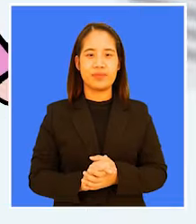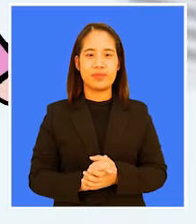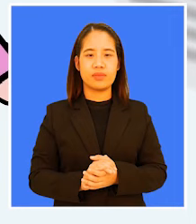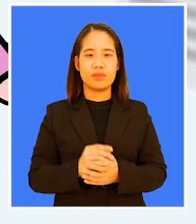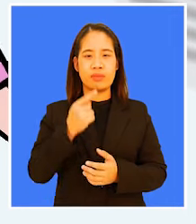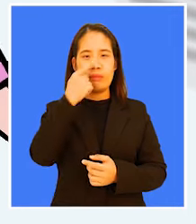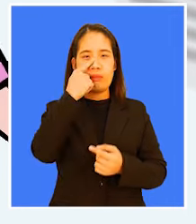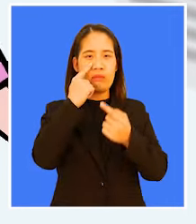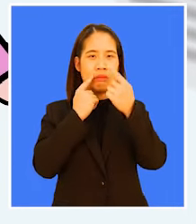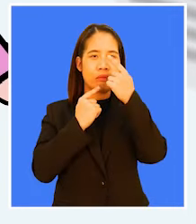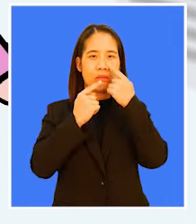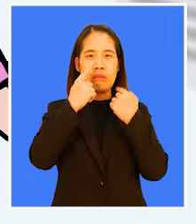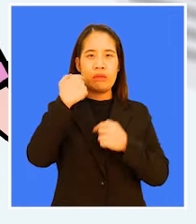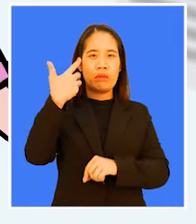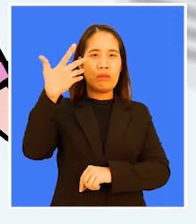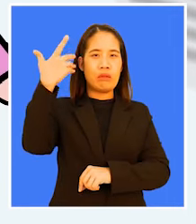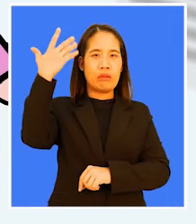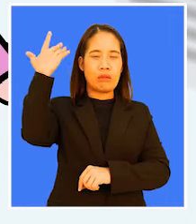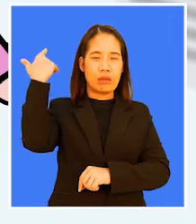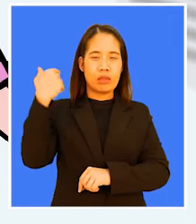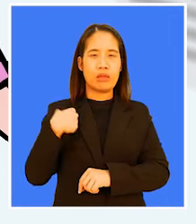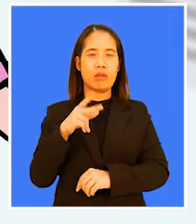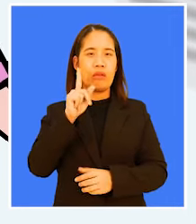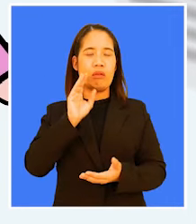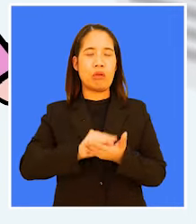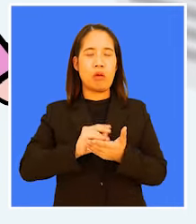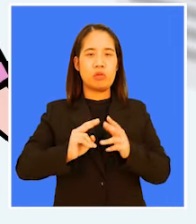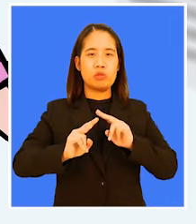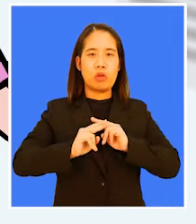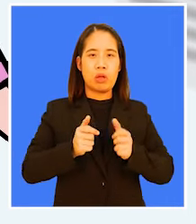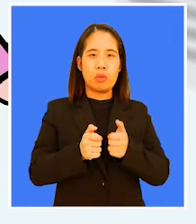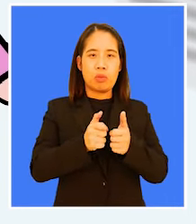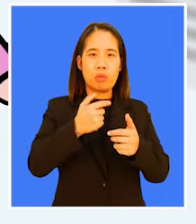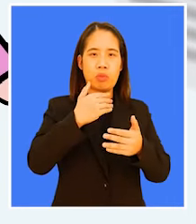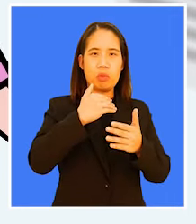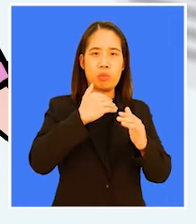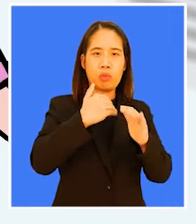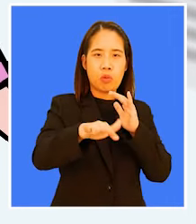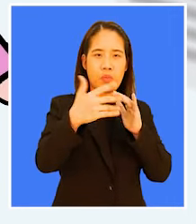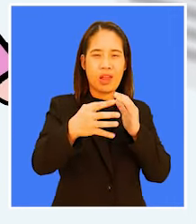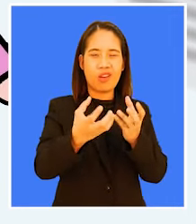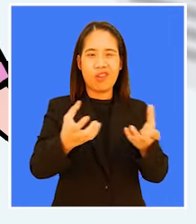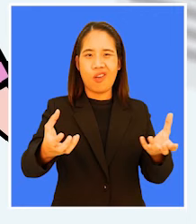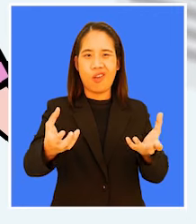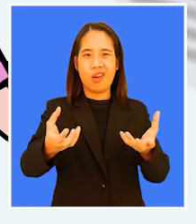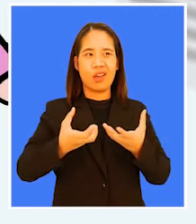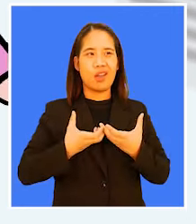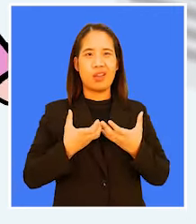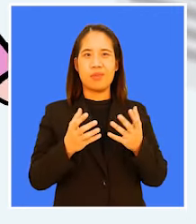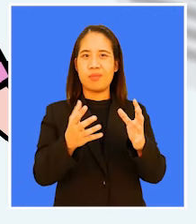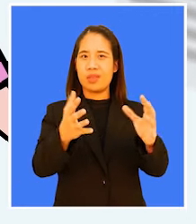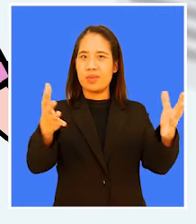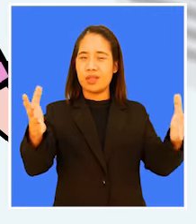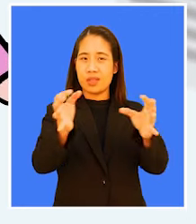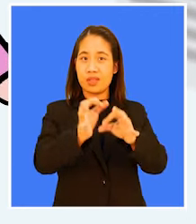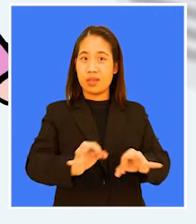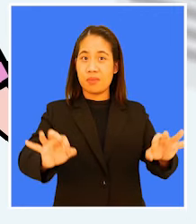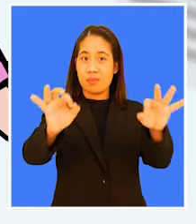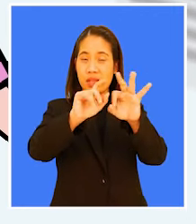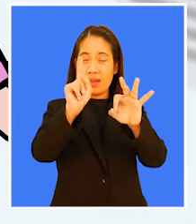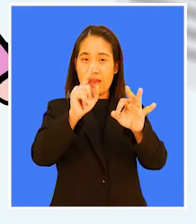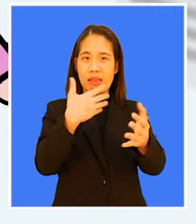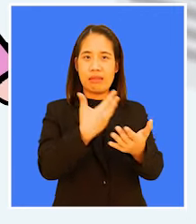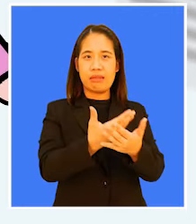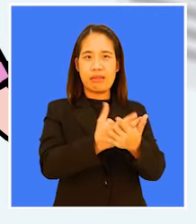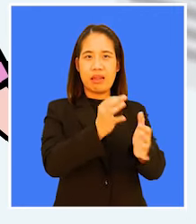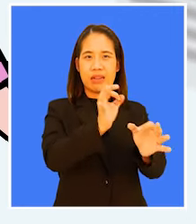ตั้งแต่วันนั้นที่ฉันส่งข้อมูลไปของก็ไม่ได้สินค้านั้นก็ไม่มีอยู่จริงและที่สำคัญเ